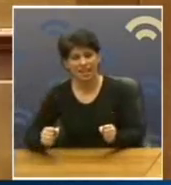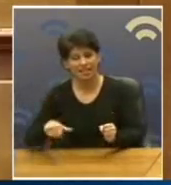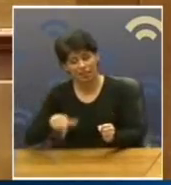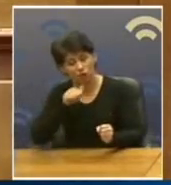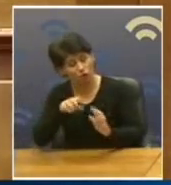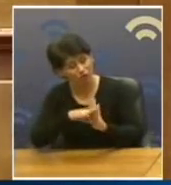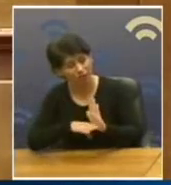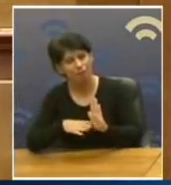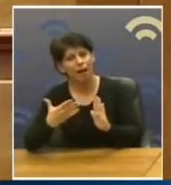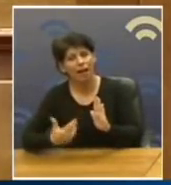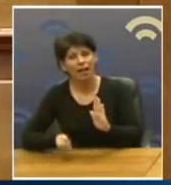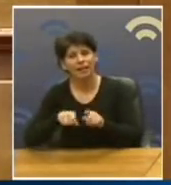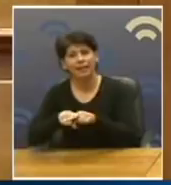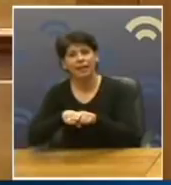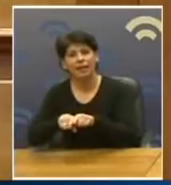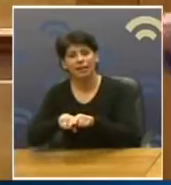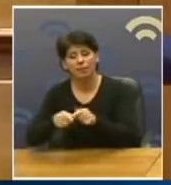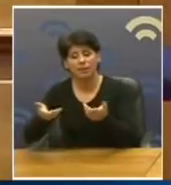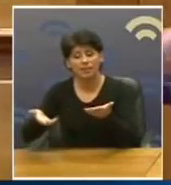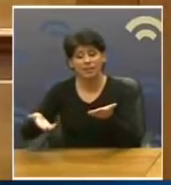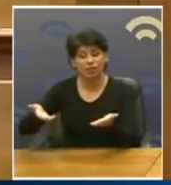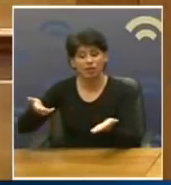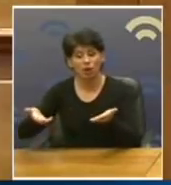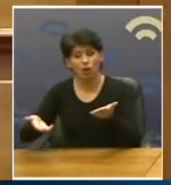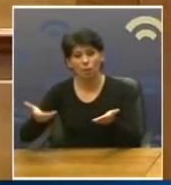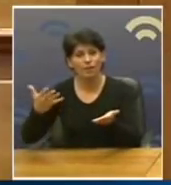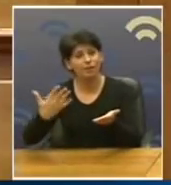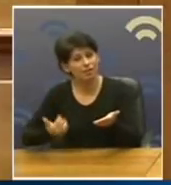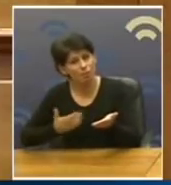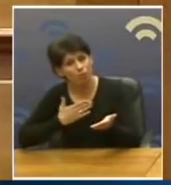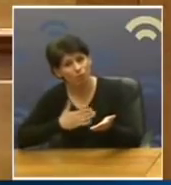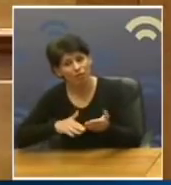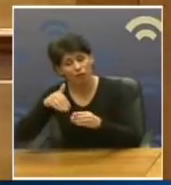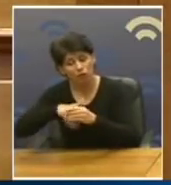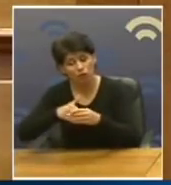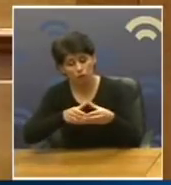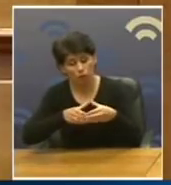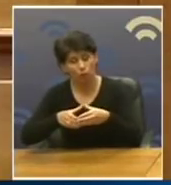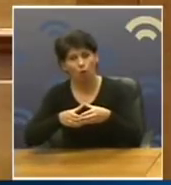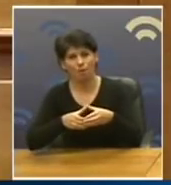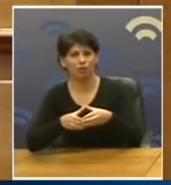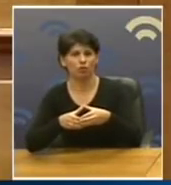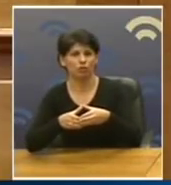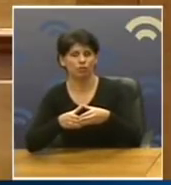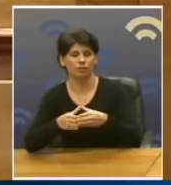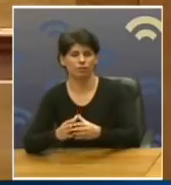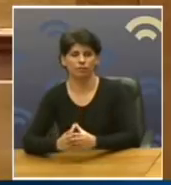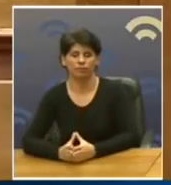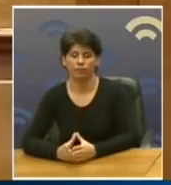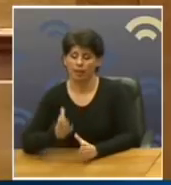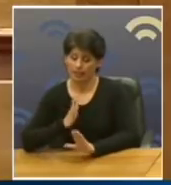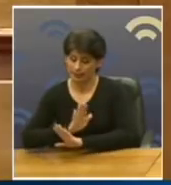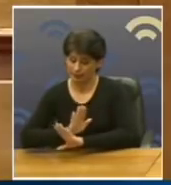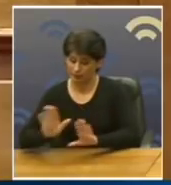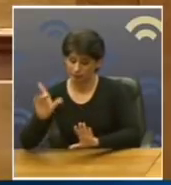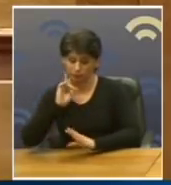Σύνταγμα έχει να κάνει με τις ισορροπίες που θέλετε να διατηρήσετε στο εσωτερικό του κόμματός σας. Και ολοκληρώνω, κυρίες και